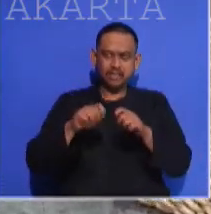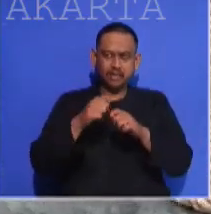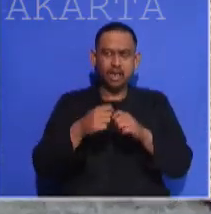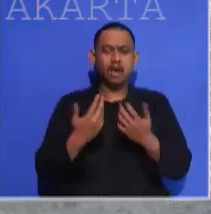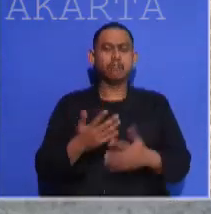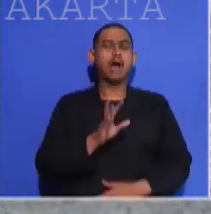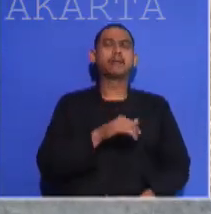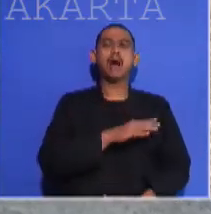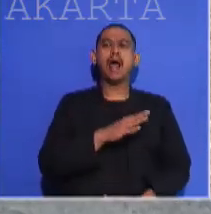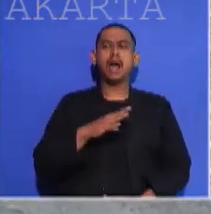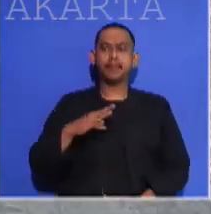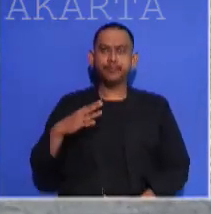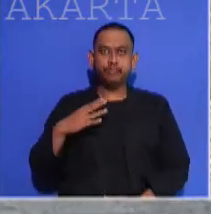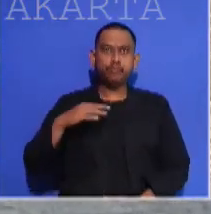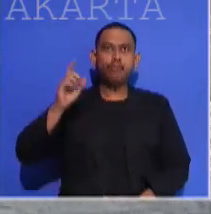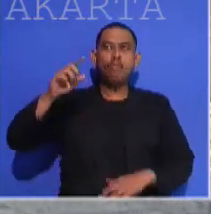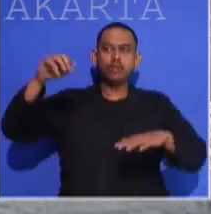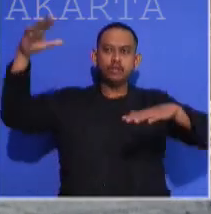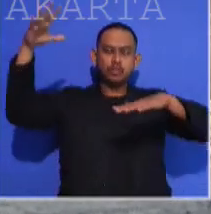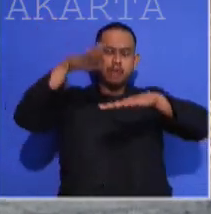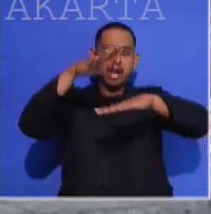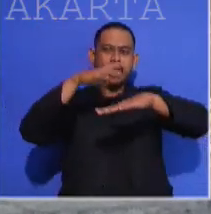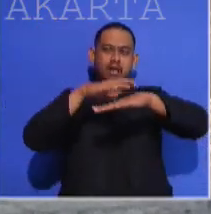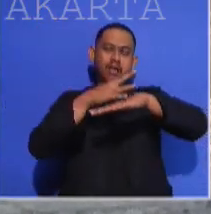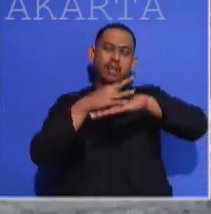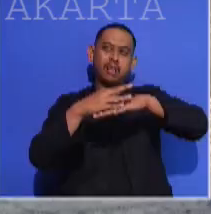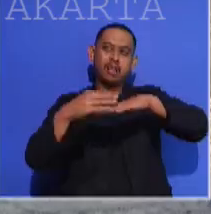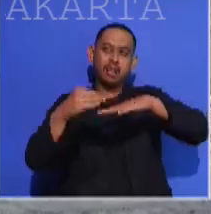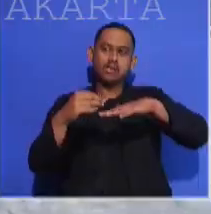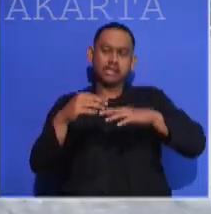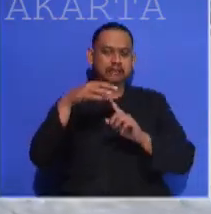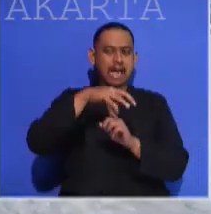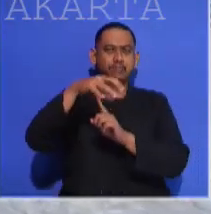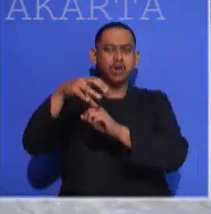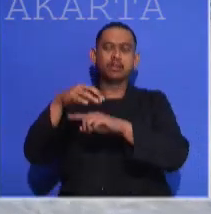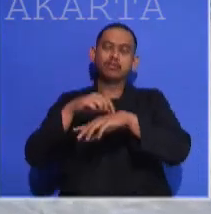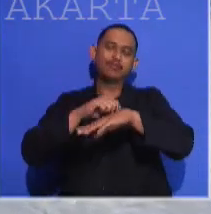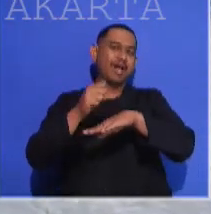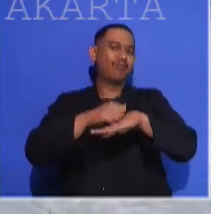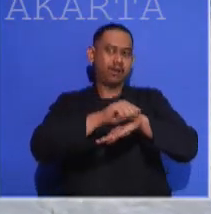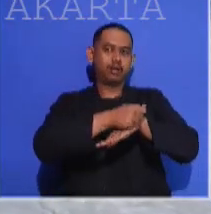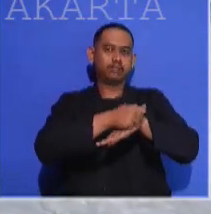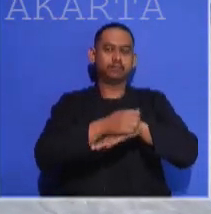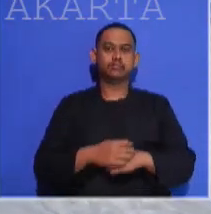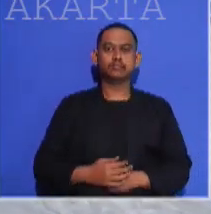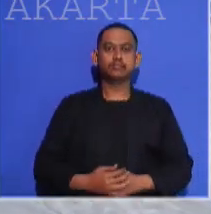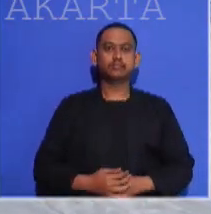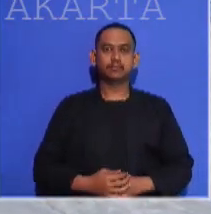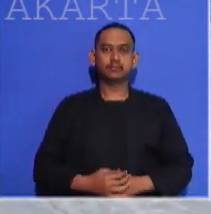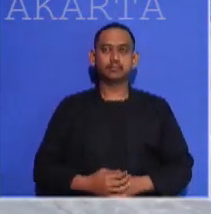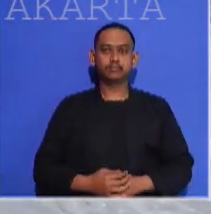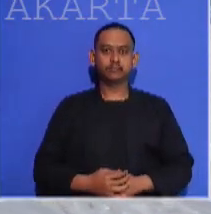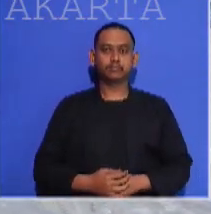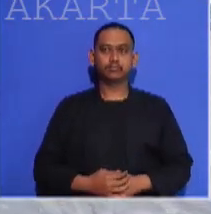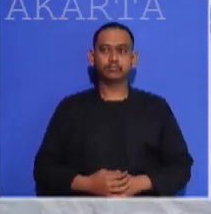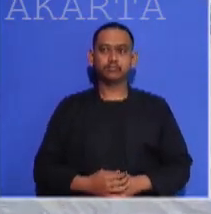dangu anggenipun garing. Perkawis jamur ingkang nerak kerajinan menika sampun mboten dados pepalang amargi sampun saged dipun